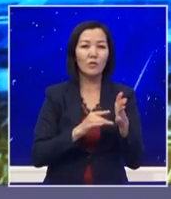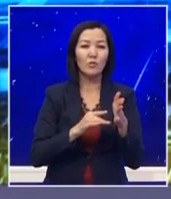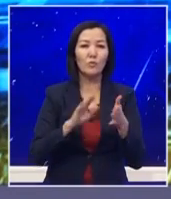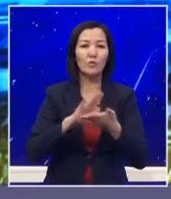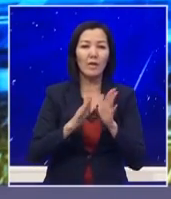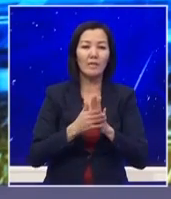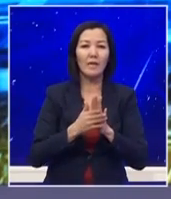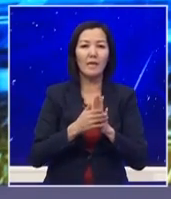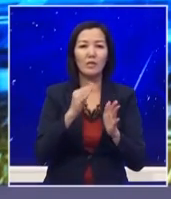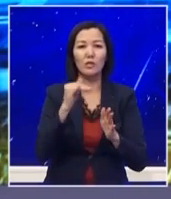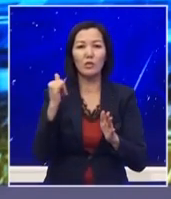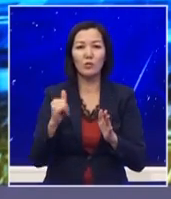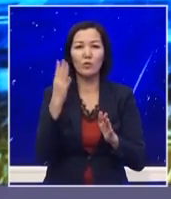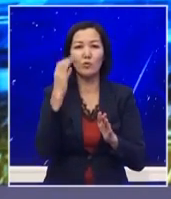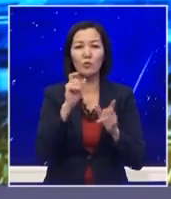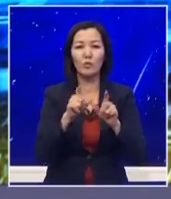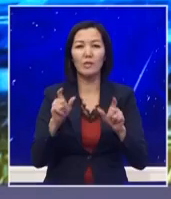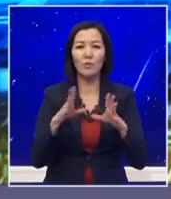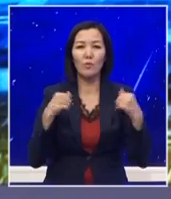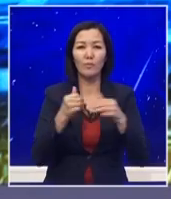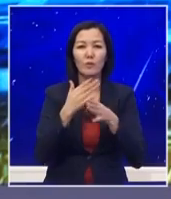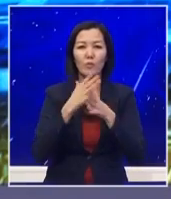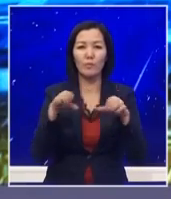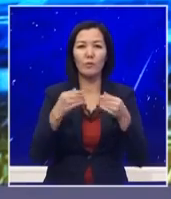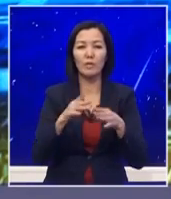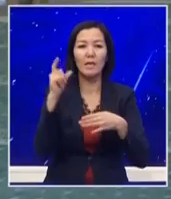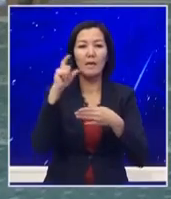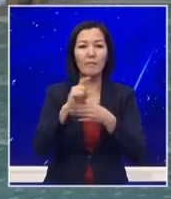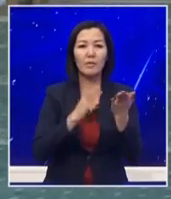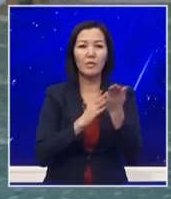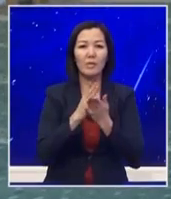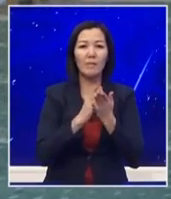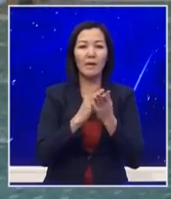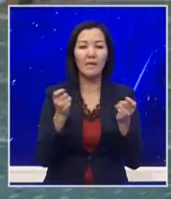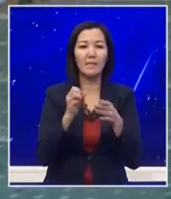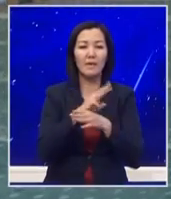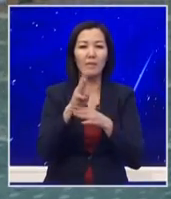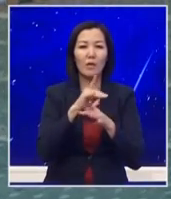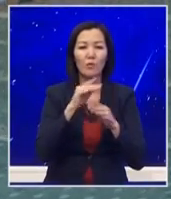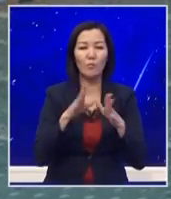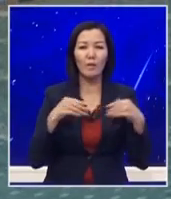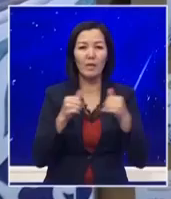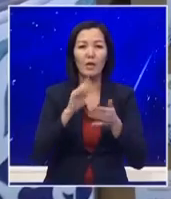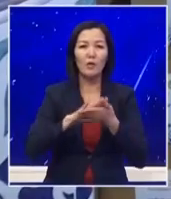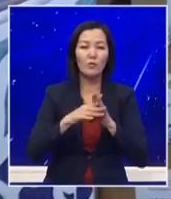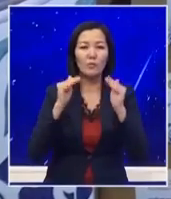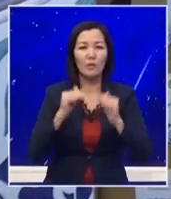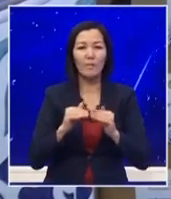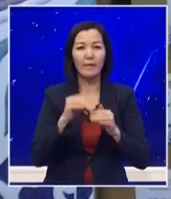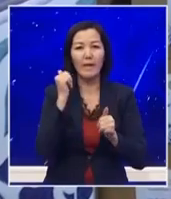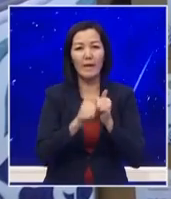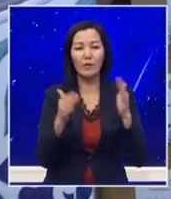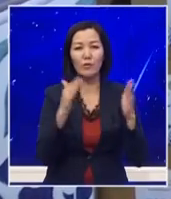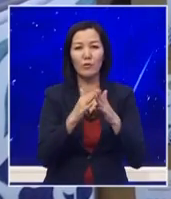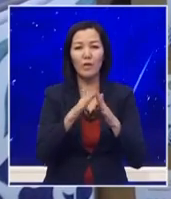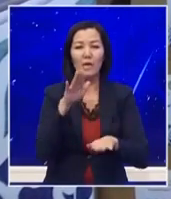жағдай жұтаң жетісулық 400-ден аса отбасына көмек көрсетілді. Мешіт жамағаты азғамтылған көп балалы тұрмыс жағдайы төмен